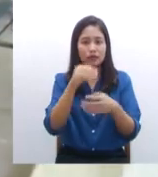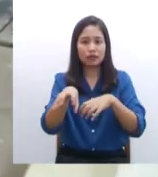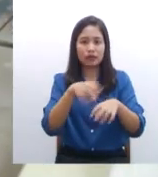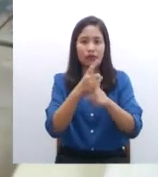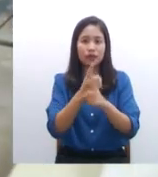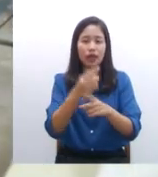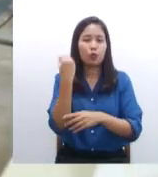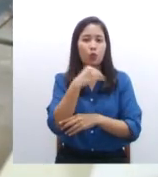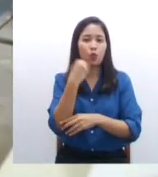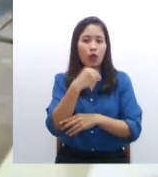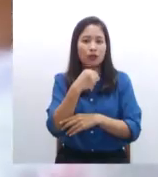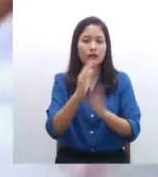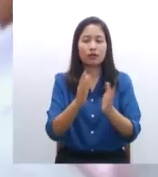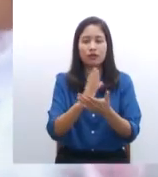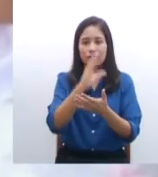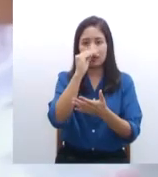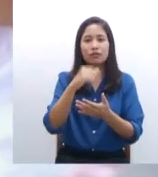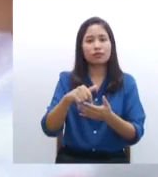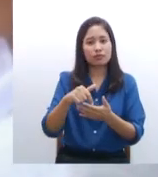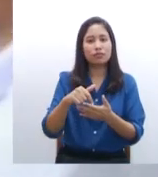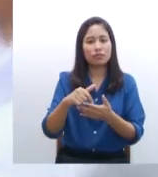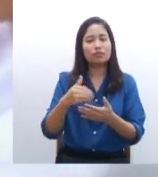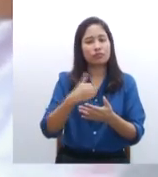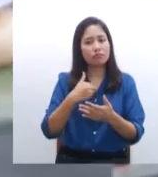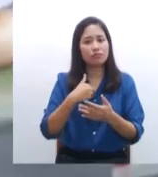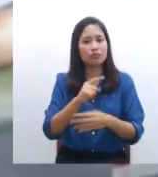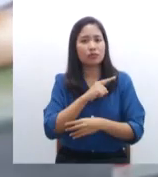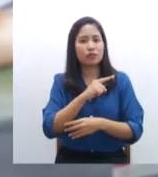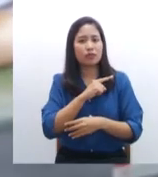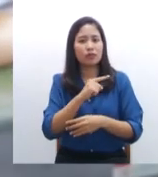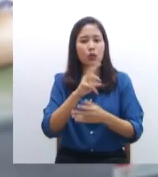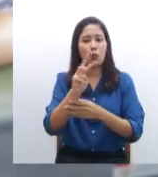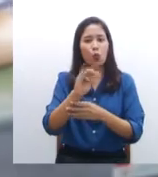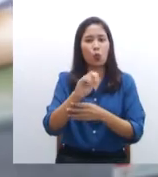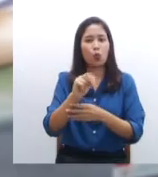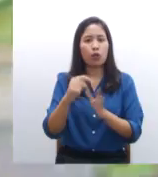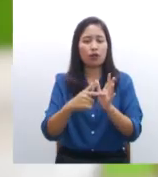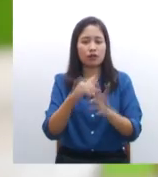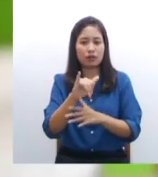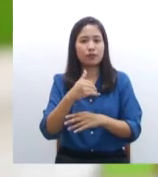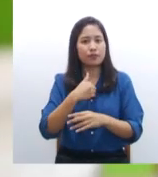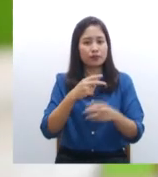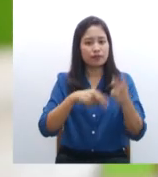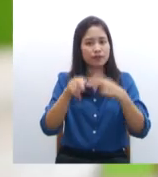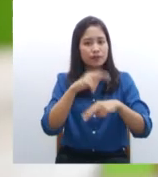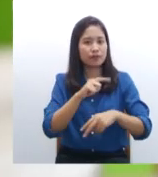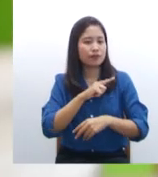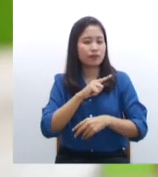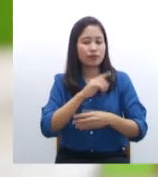แล้วก็นักเรียนเองก็มีความรับผิดชอบมีวินัยเอาใจใส่ในการจัดตาร